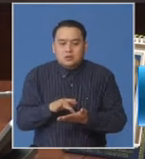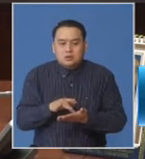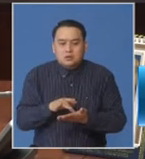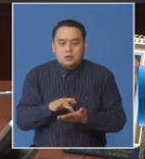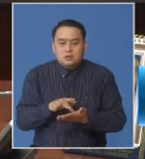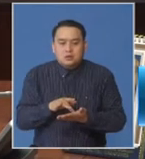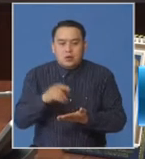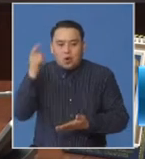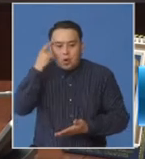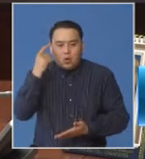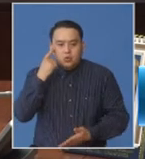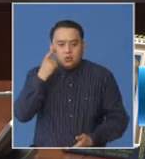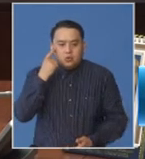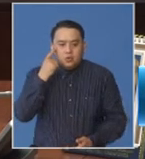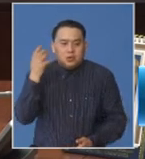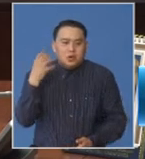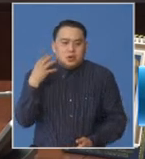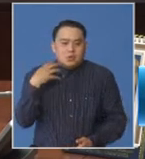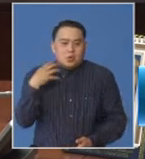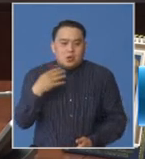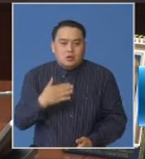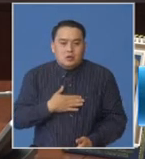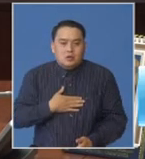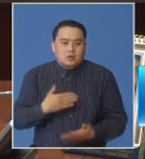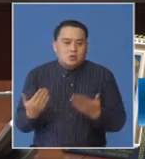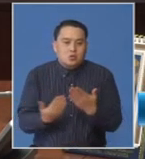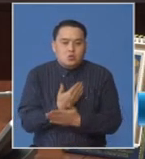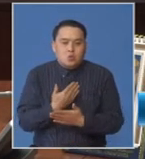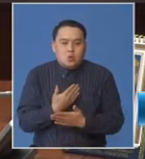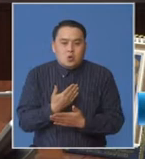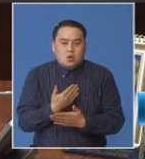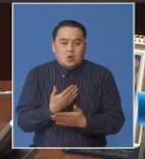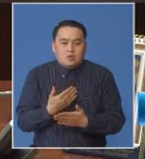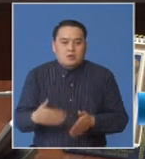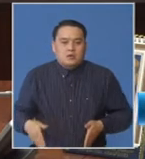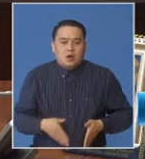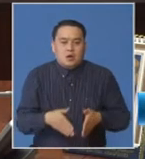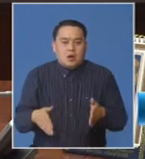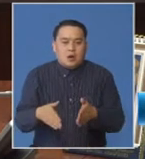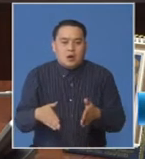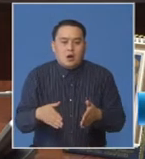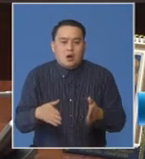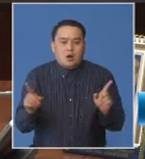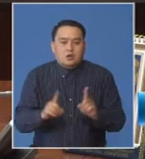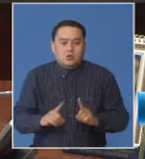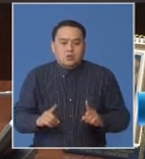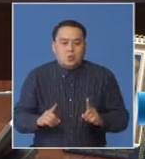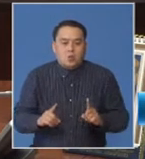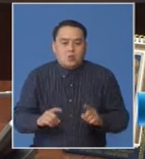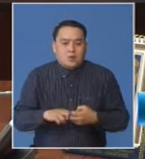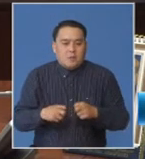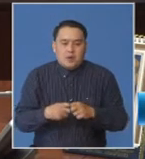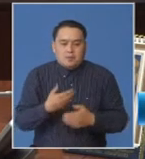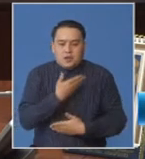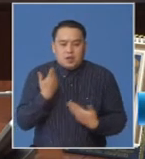Но Коксу, мен Кербулар, Агара, Межеле, Джанажол, Джугельгин. Как особых сейчас проблем